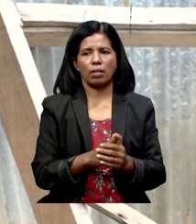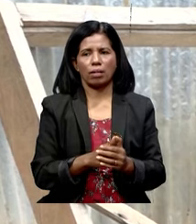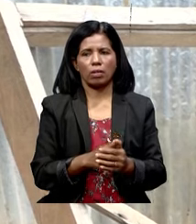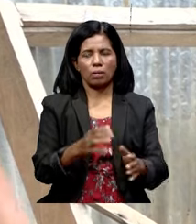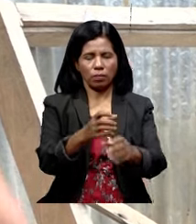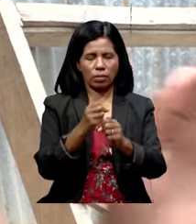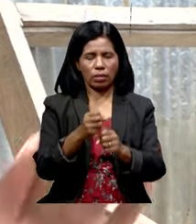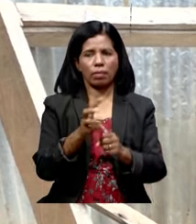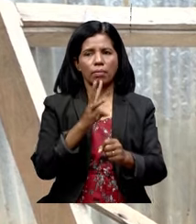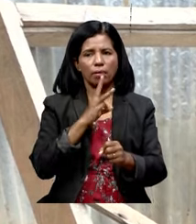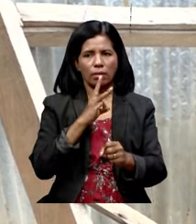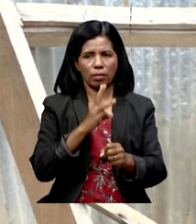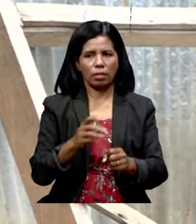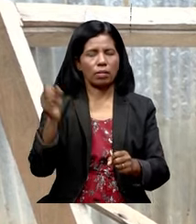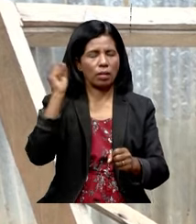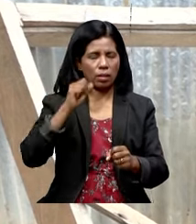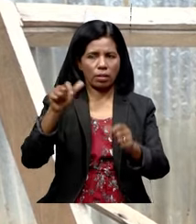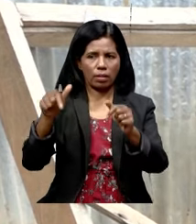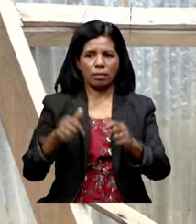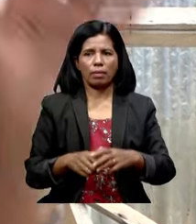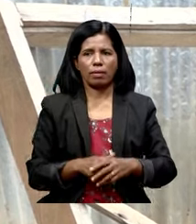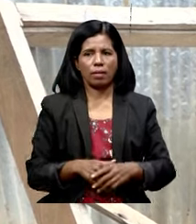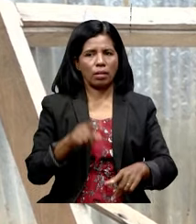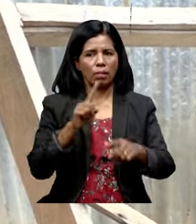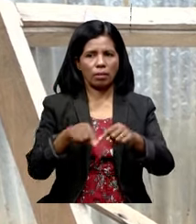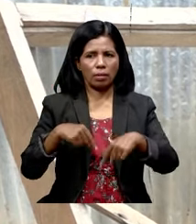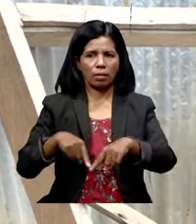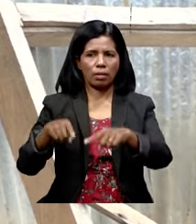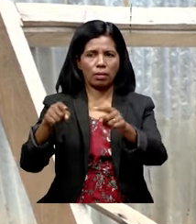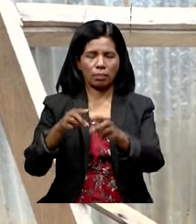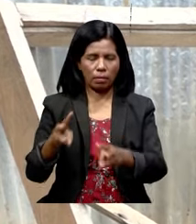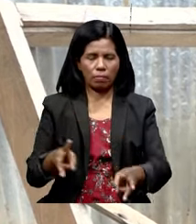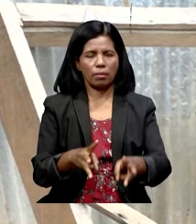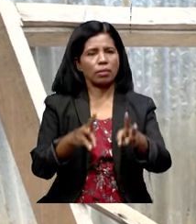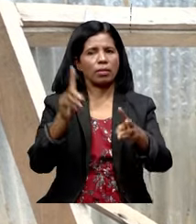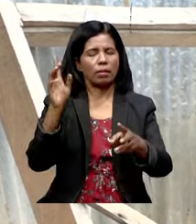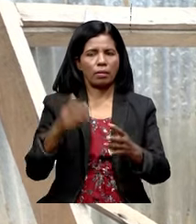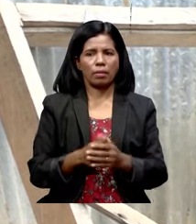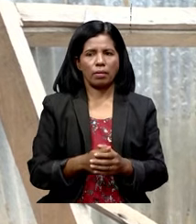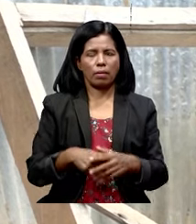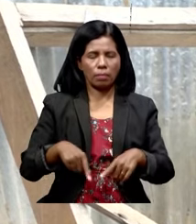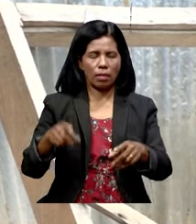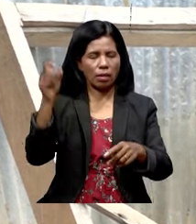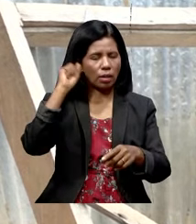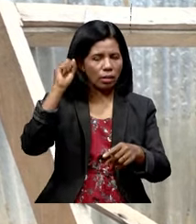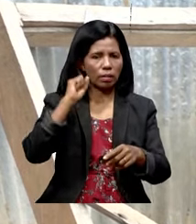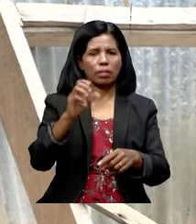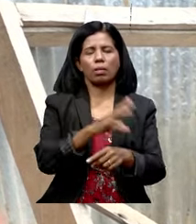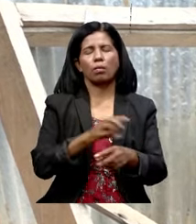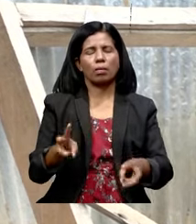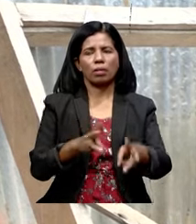be o hari senedet o lebe le bahari semote ida o bahari semote lai bibi maten